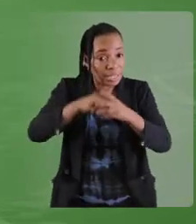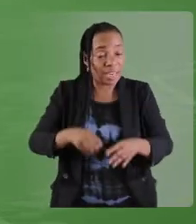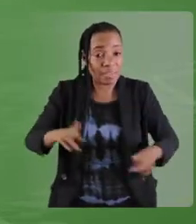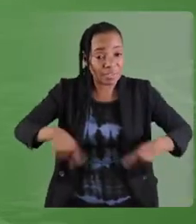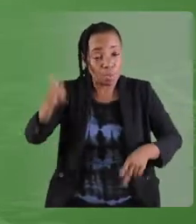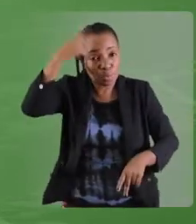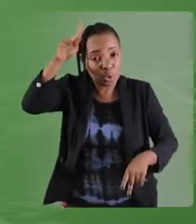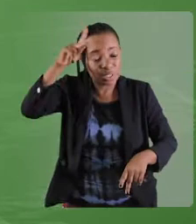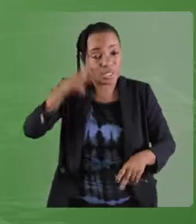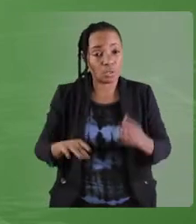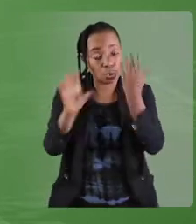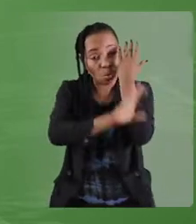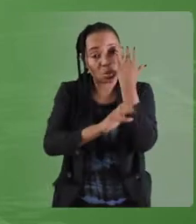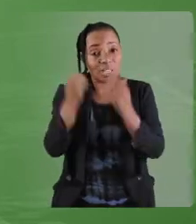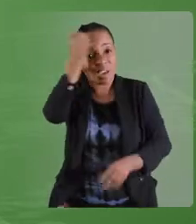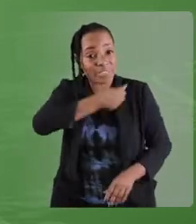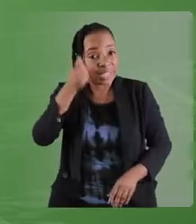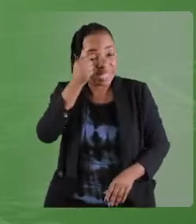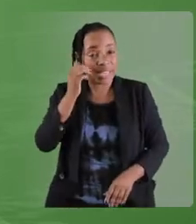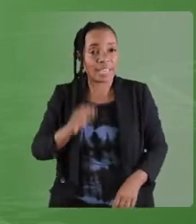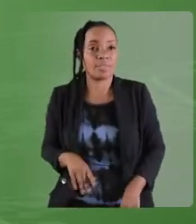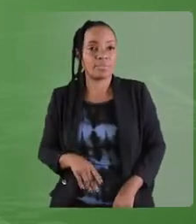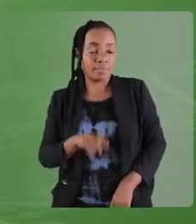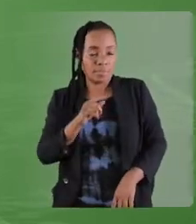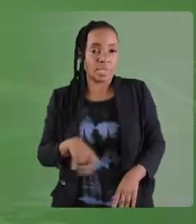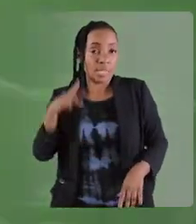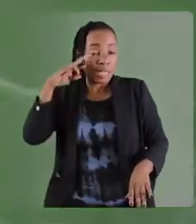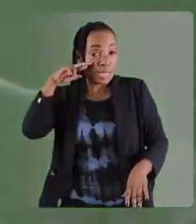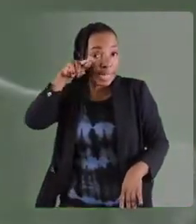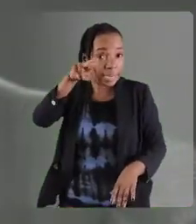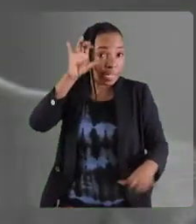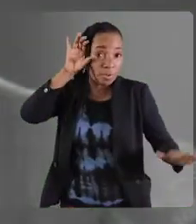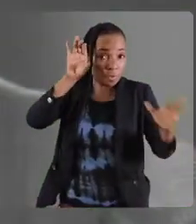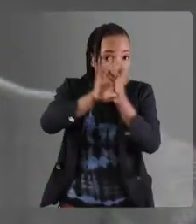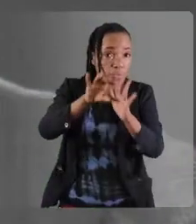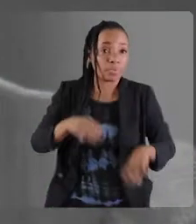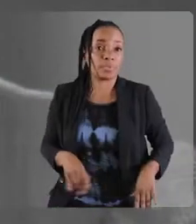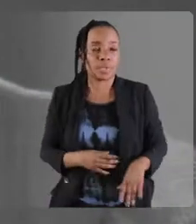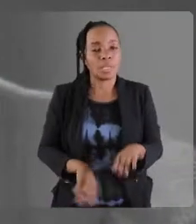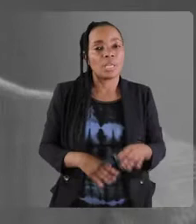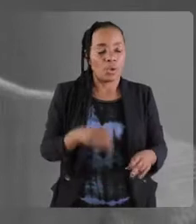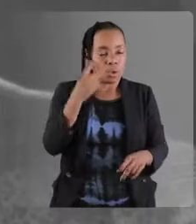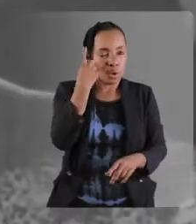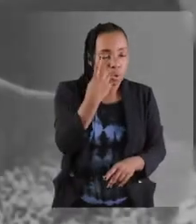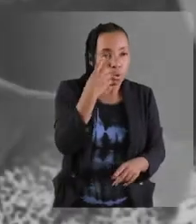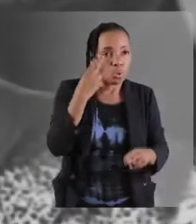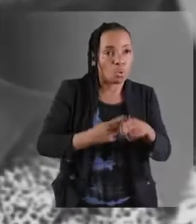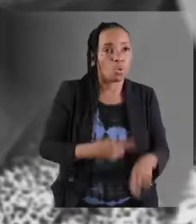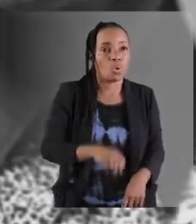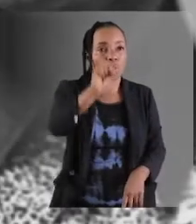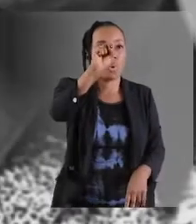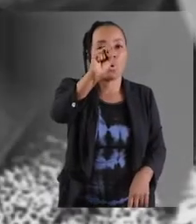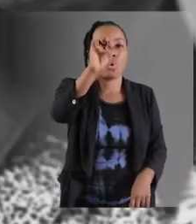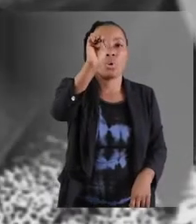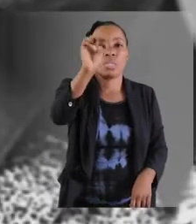politique, intellectuelle de notre continent africain. D'une part, Senghor, d'autre part,